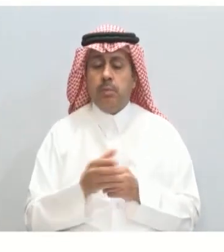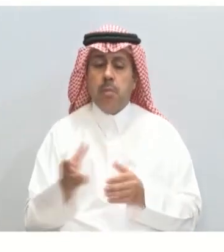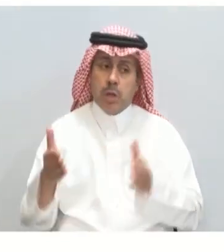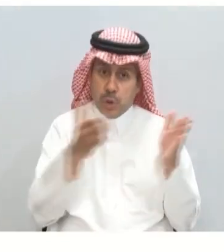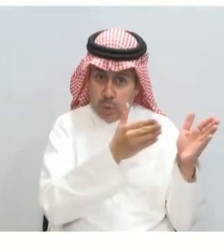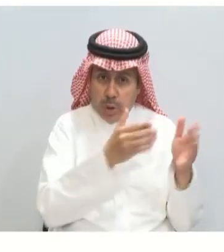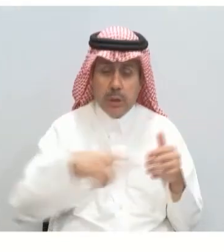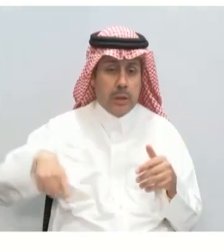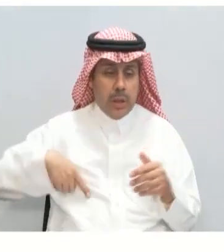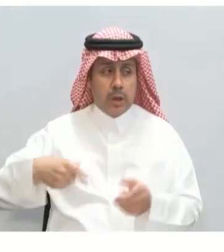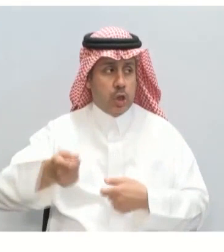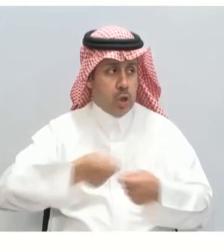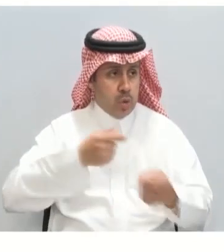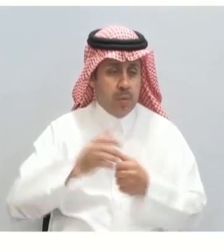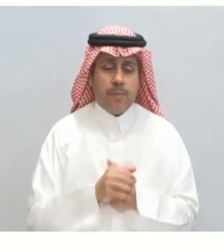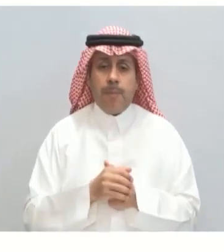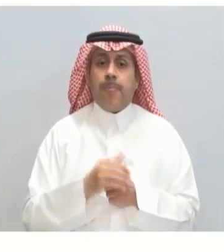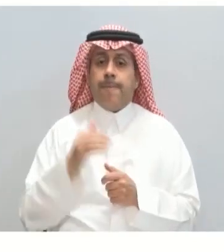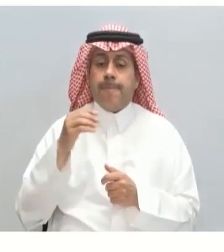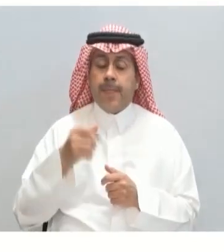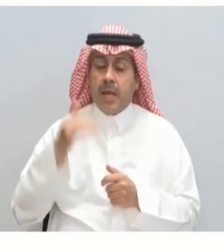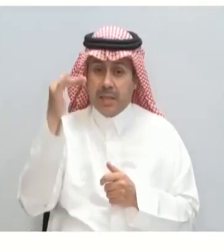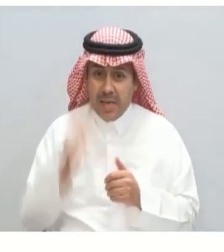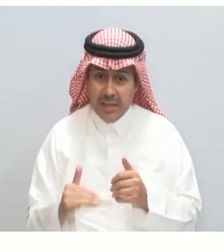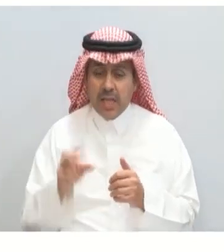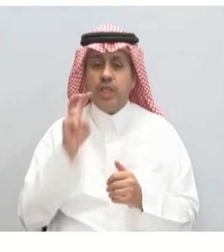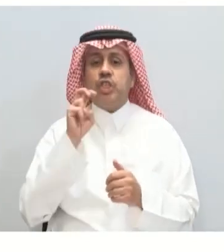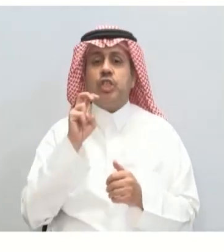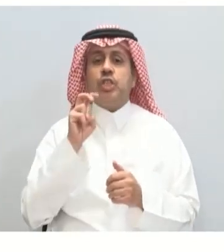ذكرنا اذا الحد الادنى للسيارات الصغيره و